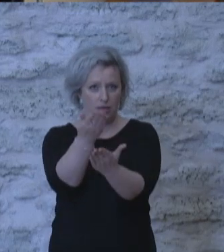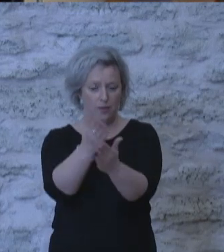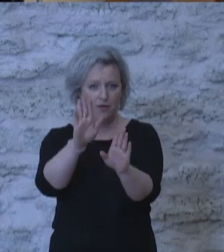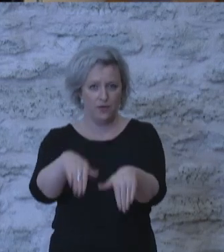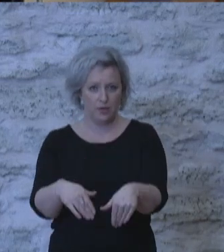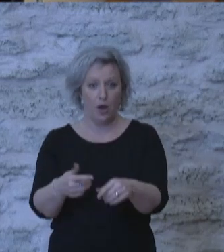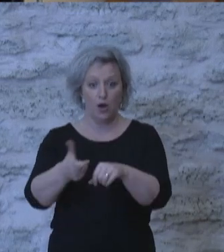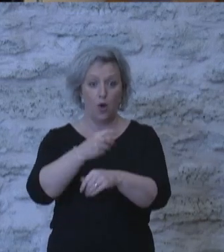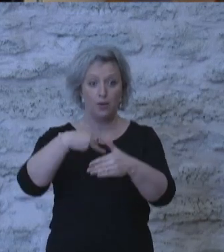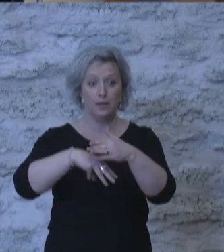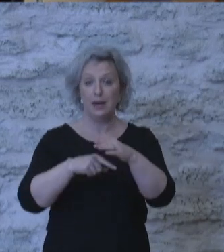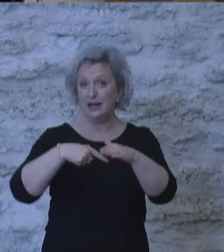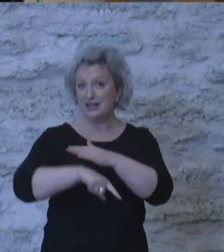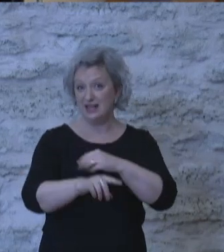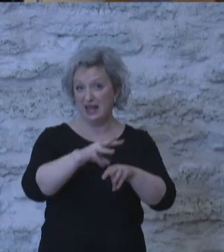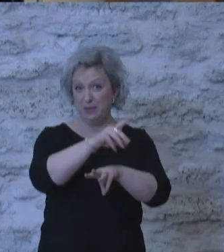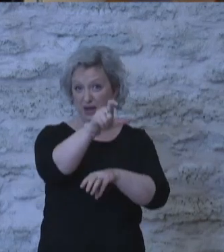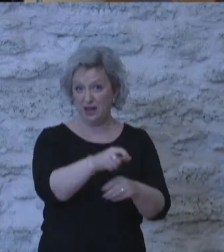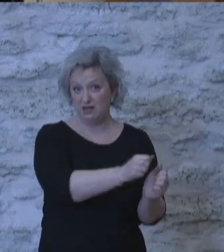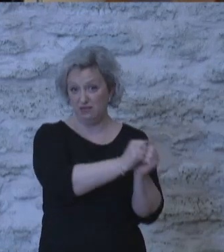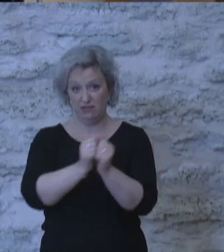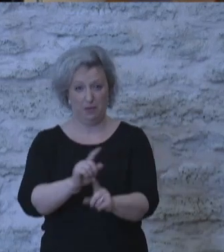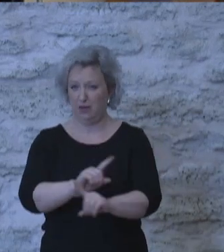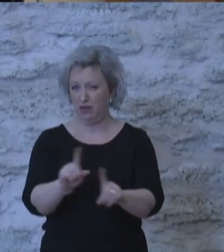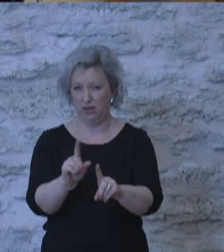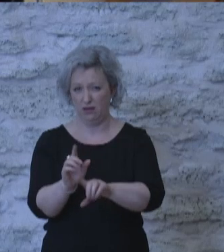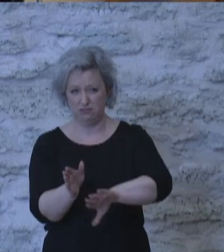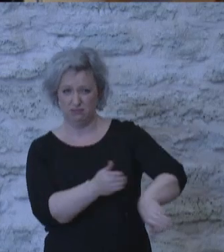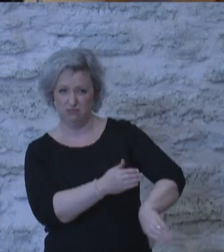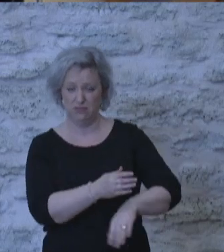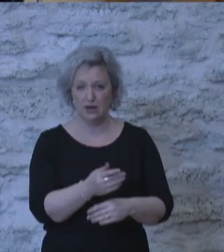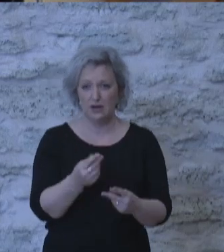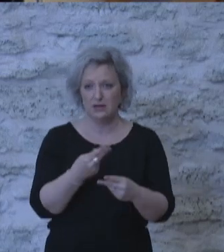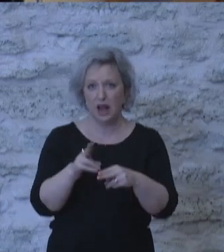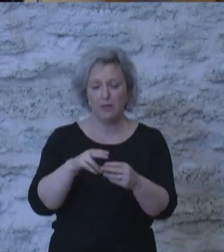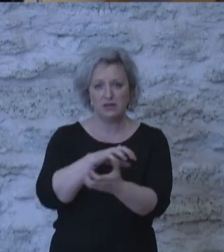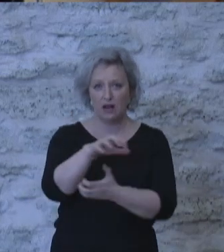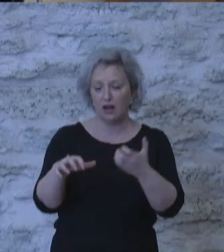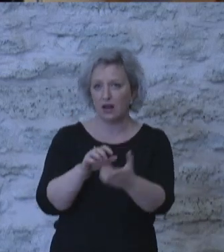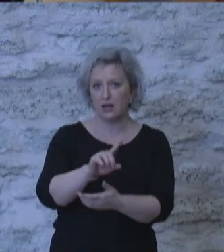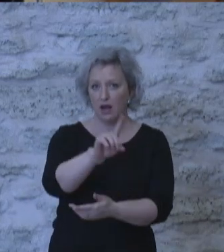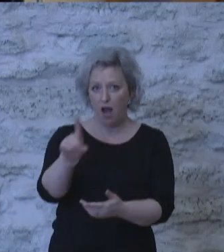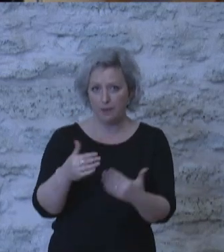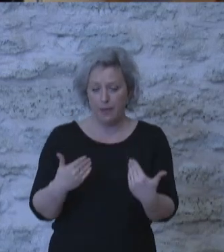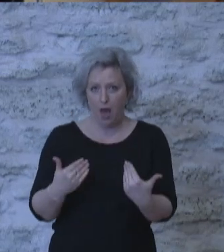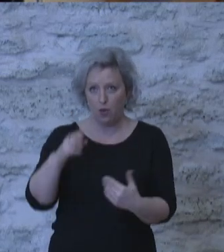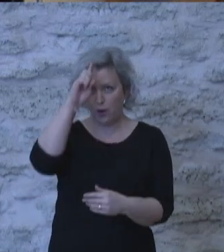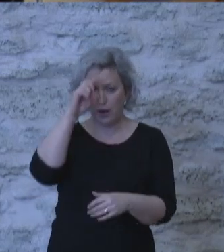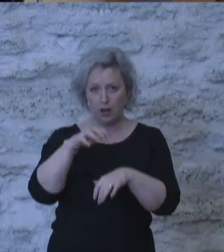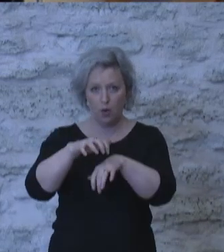siseministrit siia meile ei tooks, et praegu on kriisi aeg siiski. Ja sellist naeruväärset möla kuulata riigiku saalis ei tee